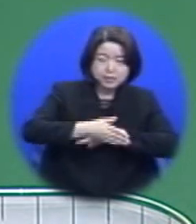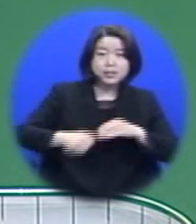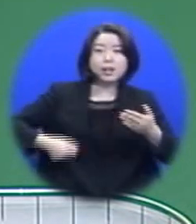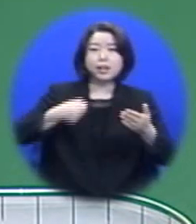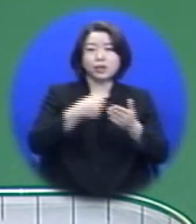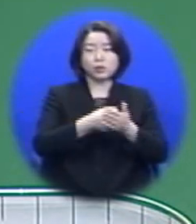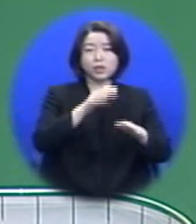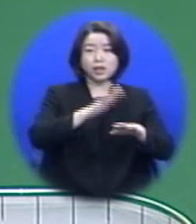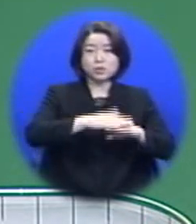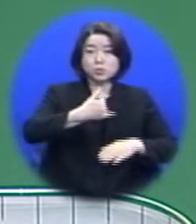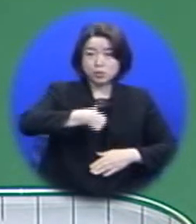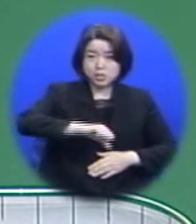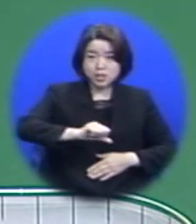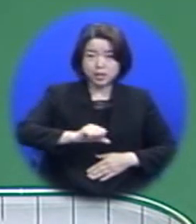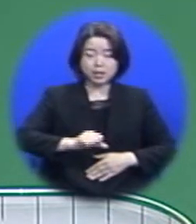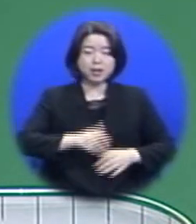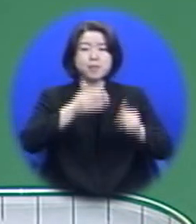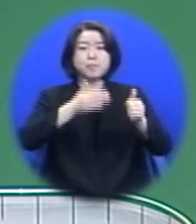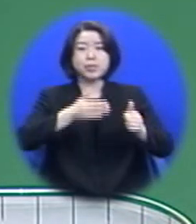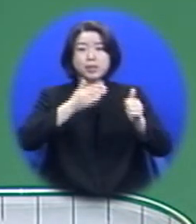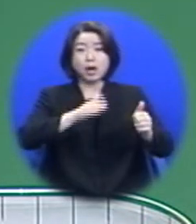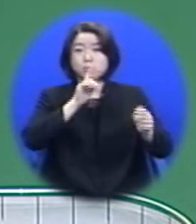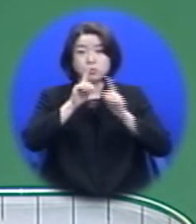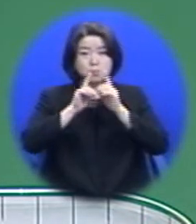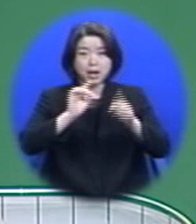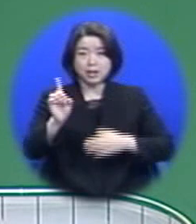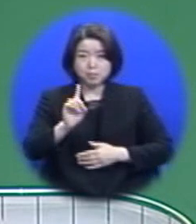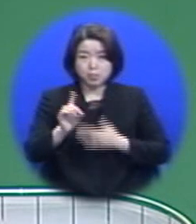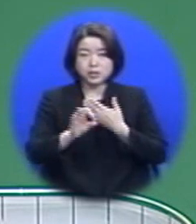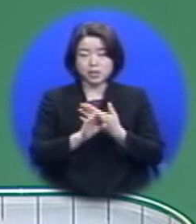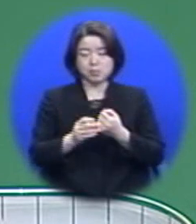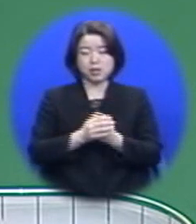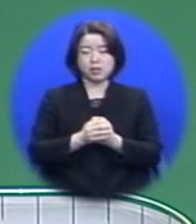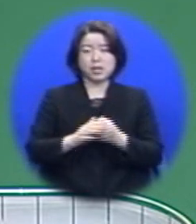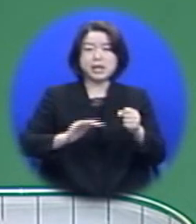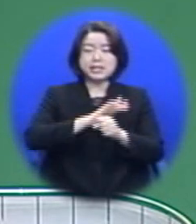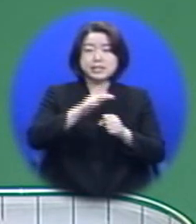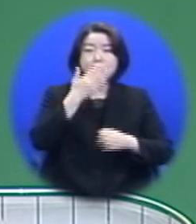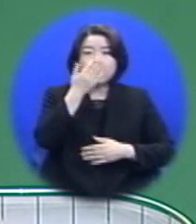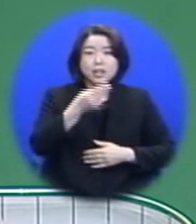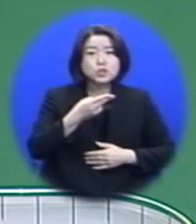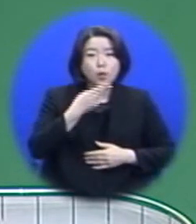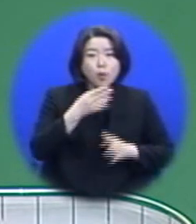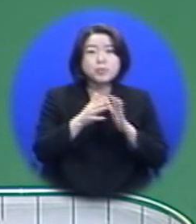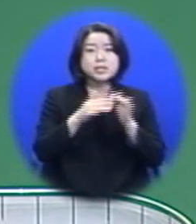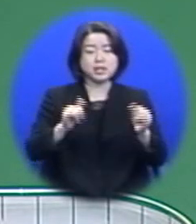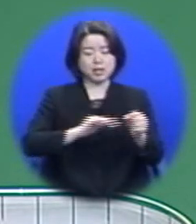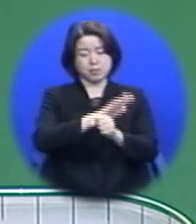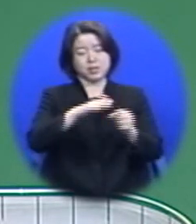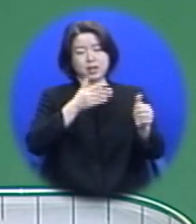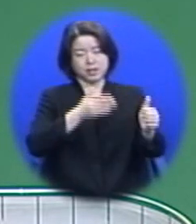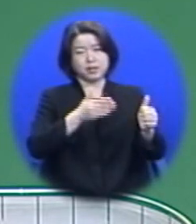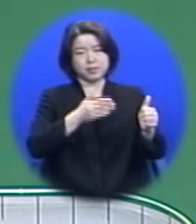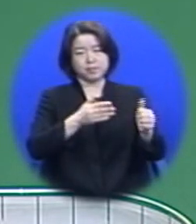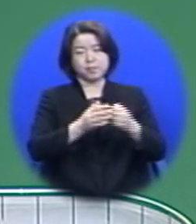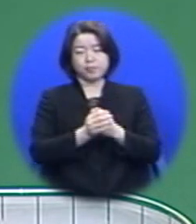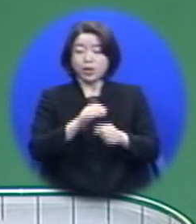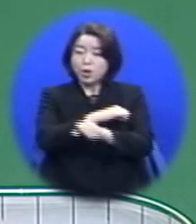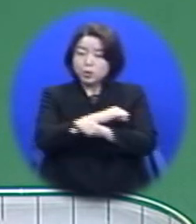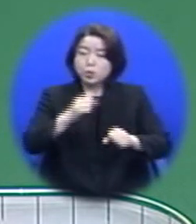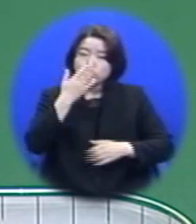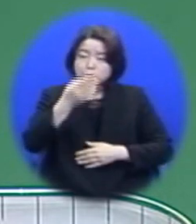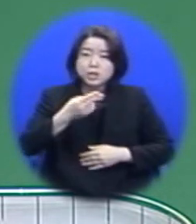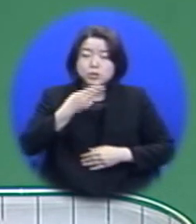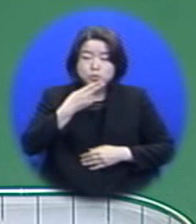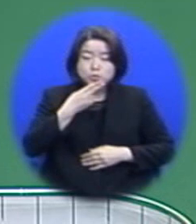손자에게 이렇게 당부해 주었습니다 사랑할 수 없는 사람을 사랑하시게 용서할 수